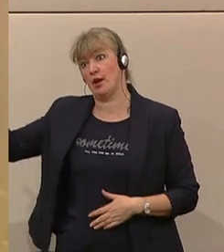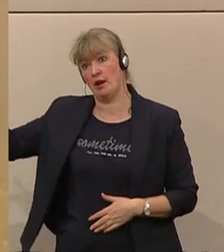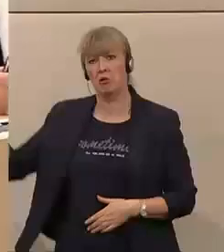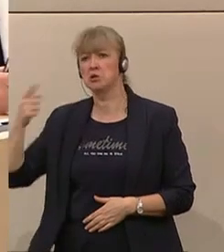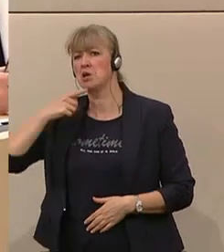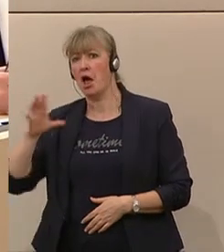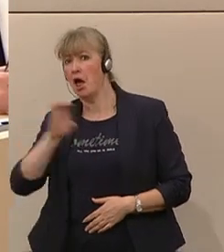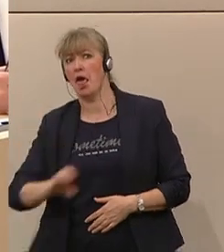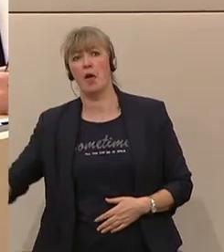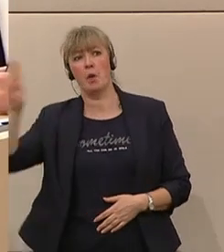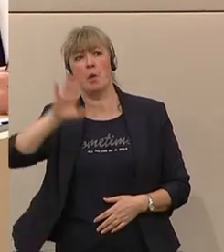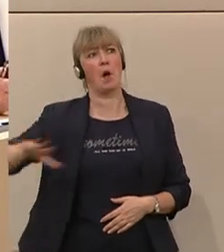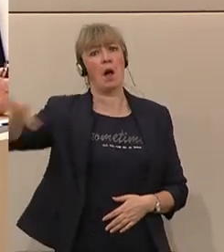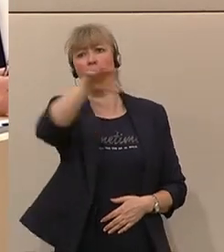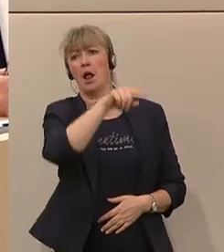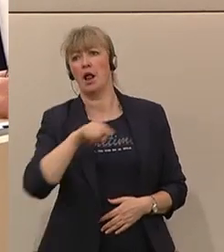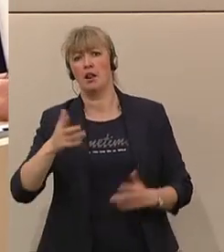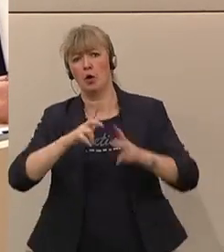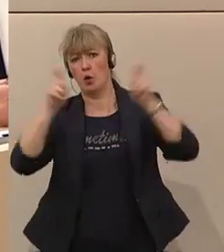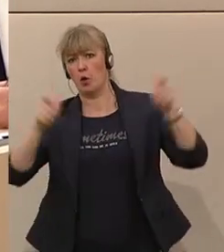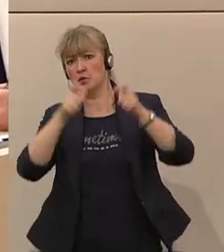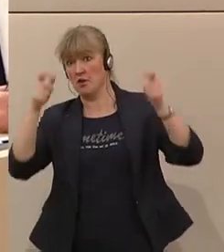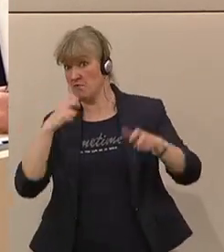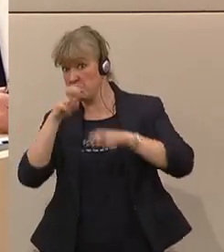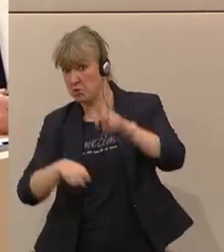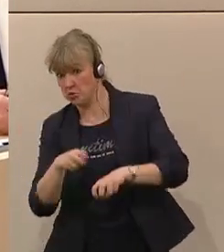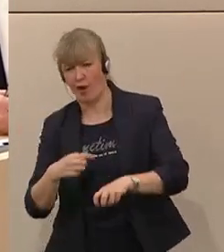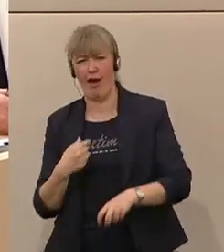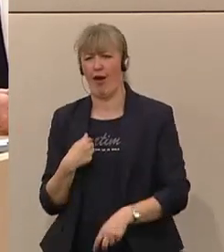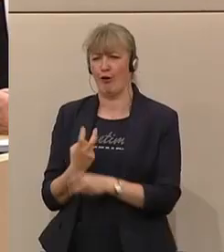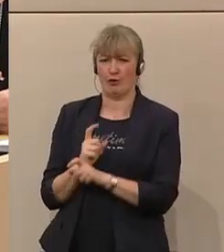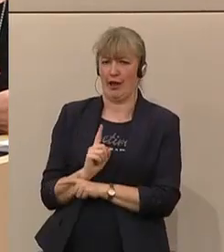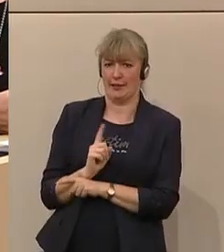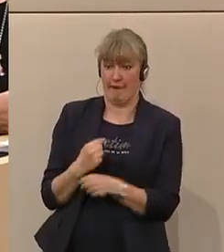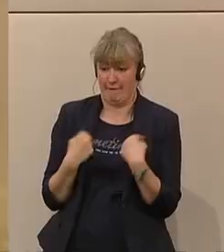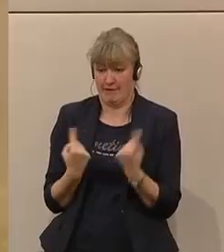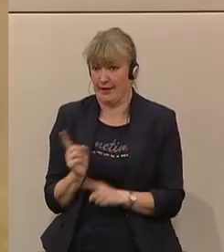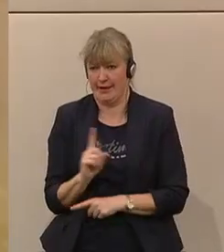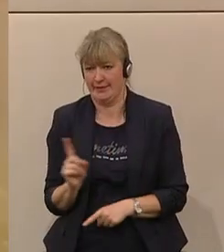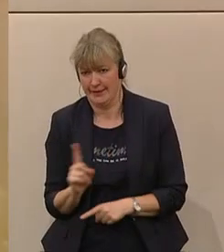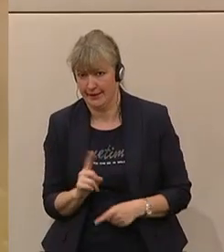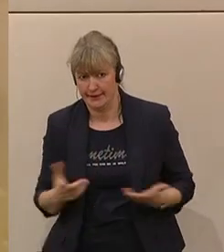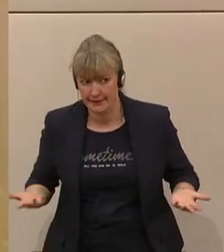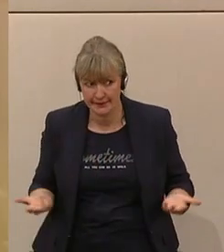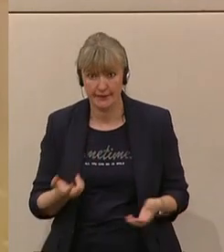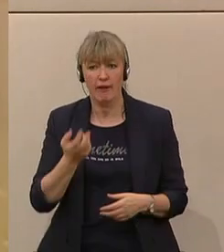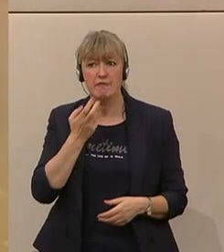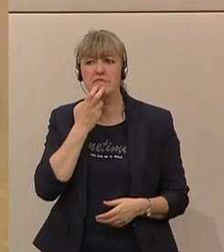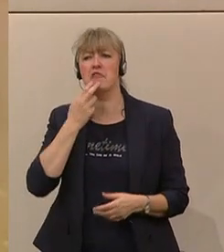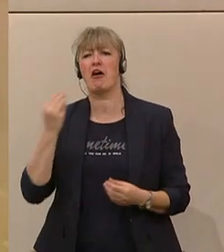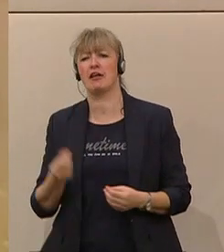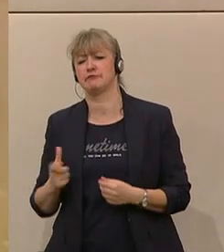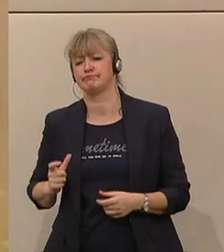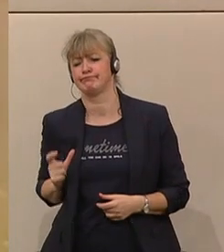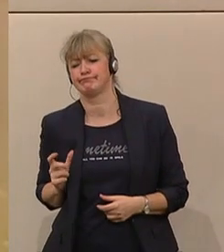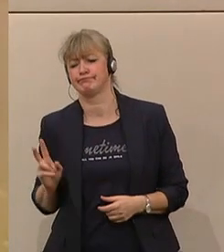in der Europäischen Union die großen Konzerne besteuern wollen, Österreich nicht. Wir nicht. Wer sich etwas leisten